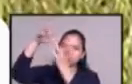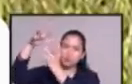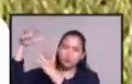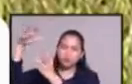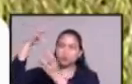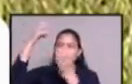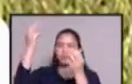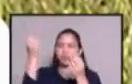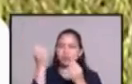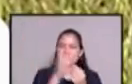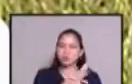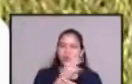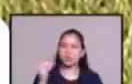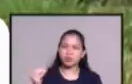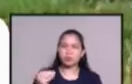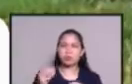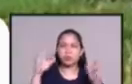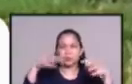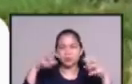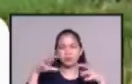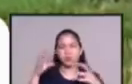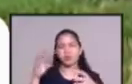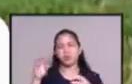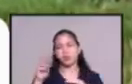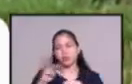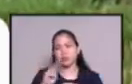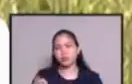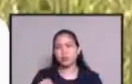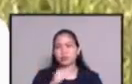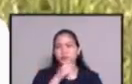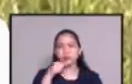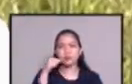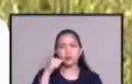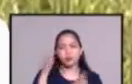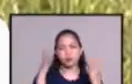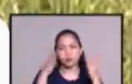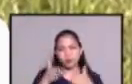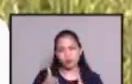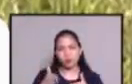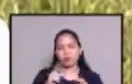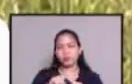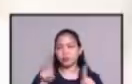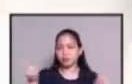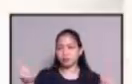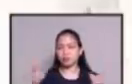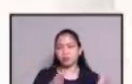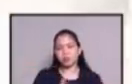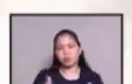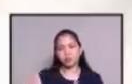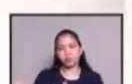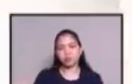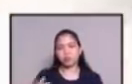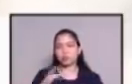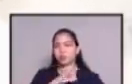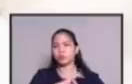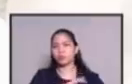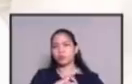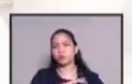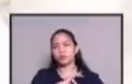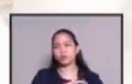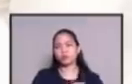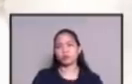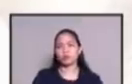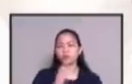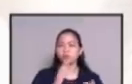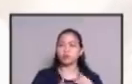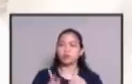seeding kami at uulan sa lamesa dam, so pasalamat sila. Agriculture talaga ang aming target. But if in the process, it will benefit the